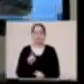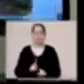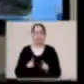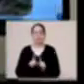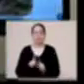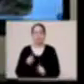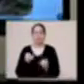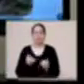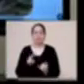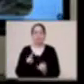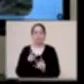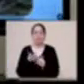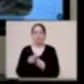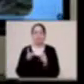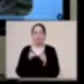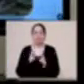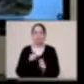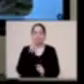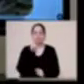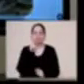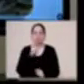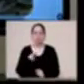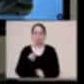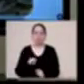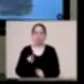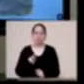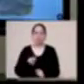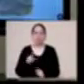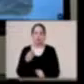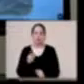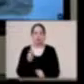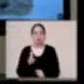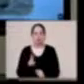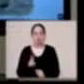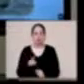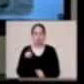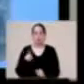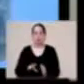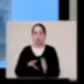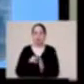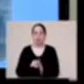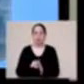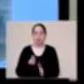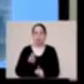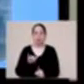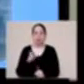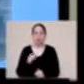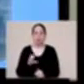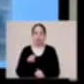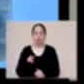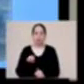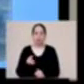Итак, а теперь мы с вами рассмотрим птиц-падальщиков. К ним относятся бурый